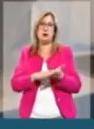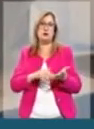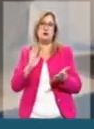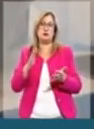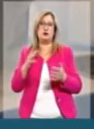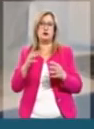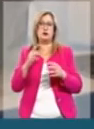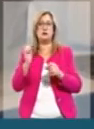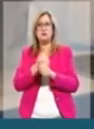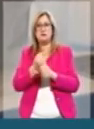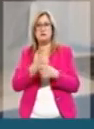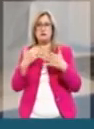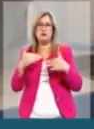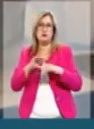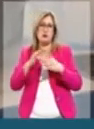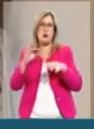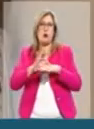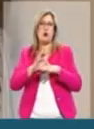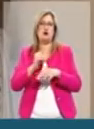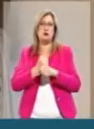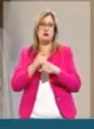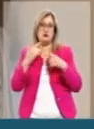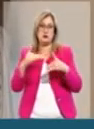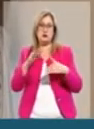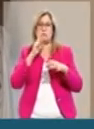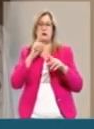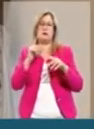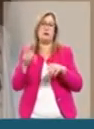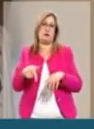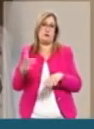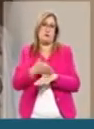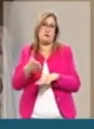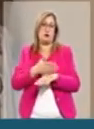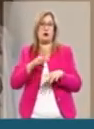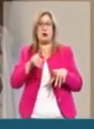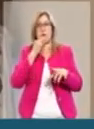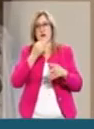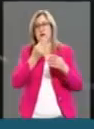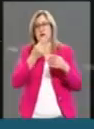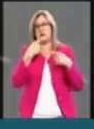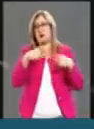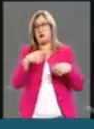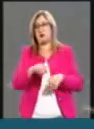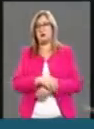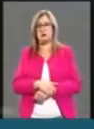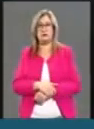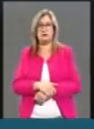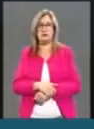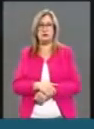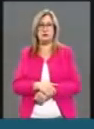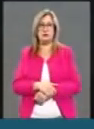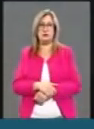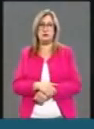бұйымдарды саудаға шығармақ. Арқалықтың іскер жандарының бұл бастамасы қала тұрғындарының арасындағы жұмыссыздықты шектеуге де игі әсерін